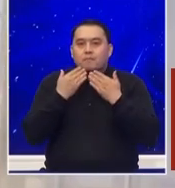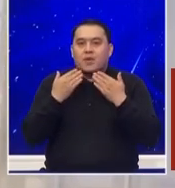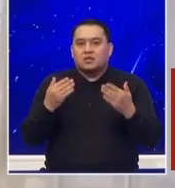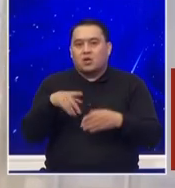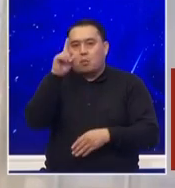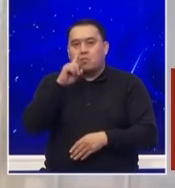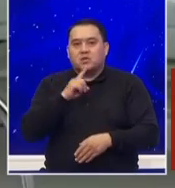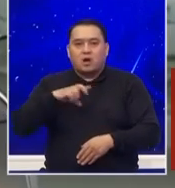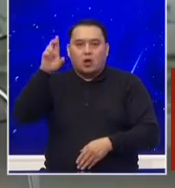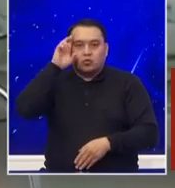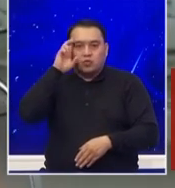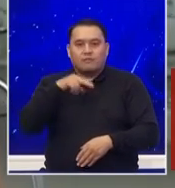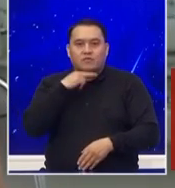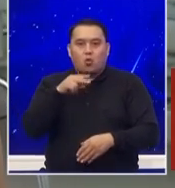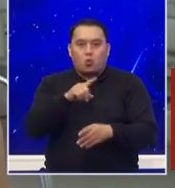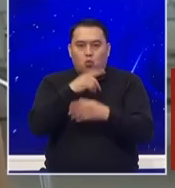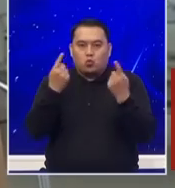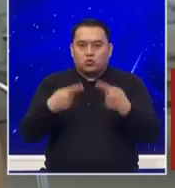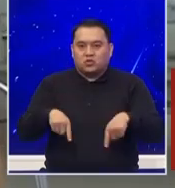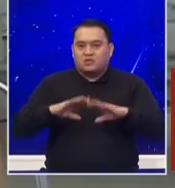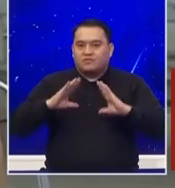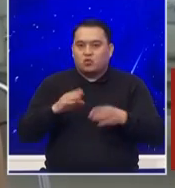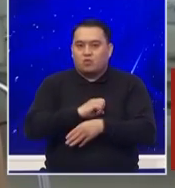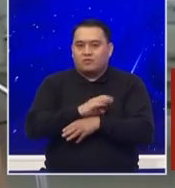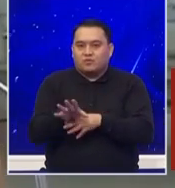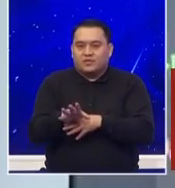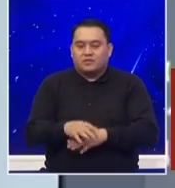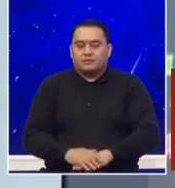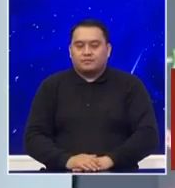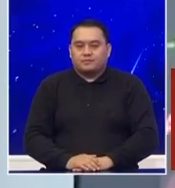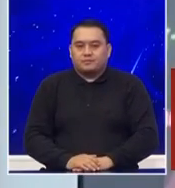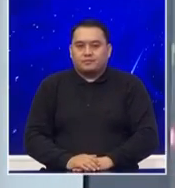последний месяц в стране наблюдается ухудшение ситуации с коронавирусом.